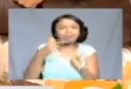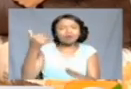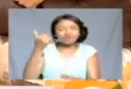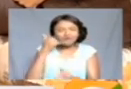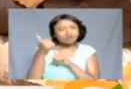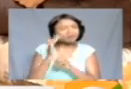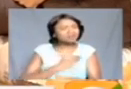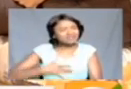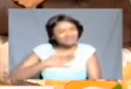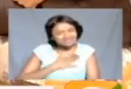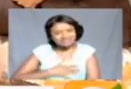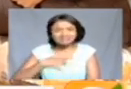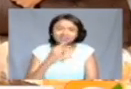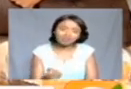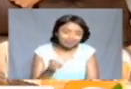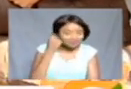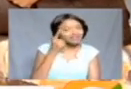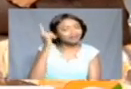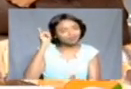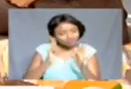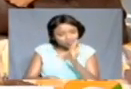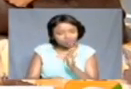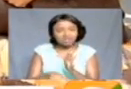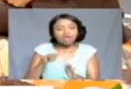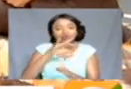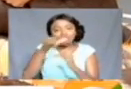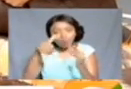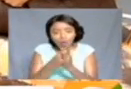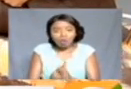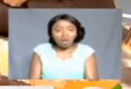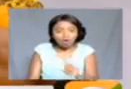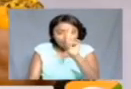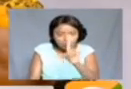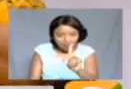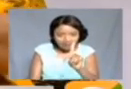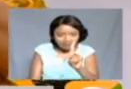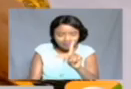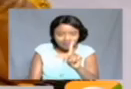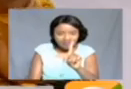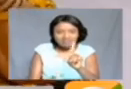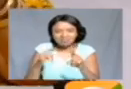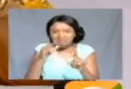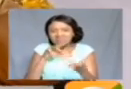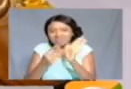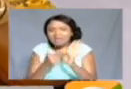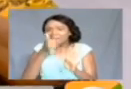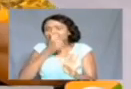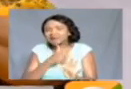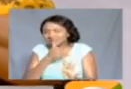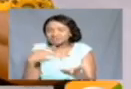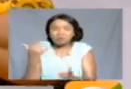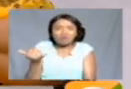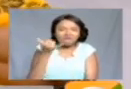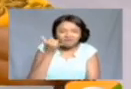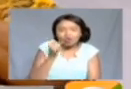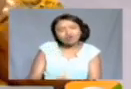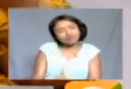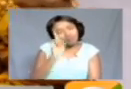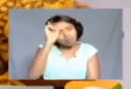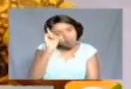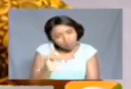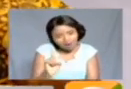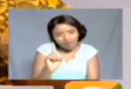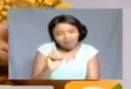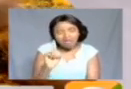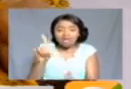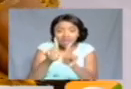zishindwe. Kwa sababu hamtakuwa nyote ni wa moja, alafu wewe watu wao unakuwa na siri yako. Hata kama umepigiwa simu kwa mfano na mtu, usikumwambie mke wako huyu